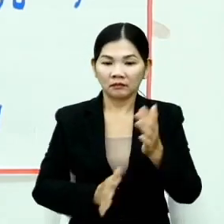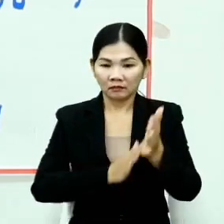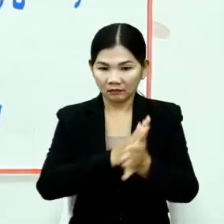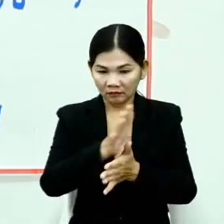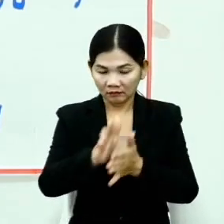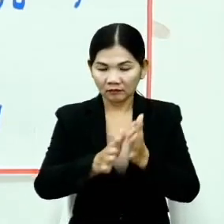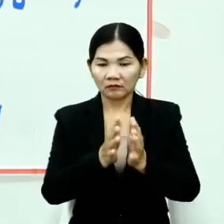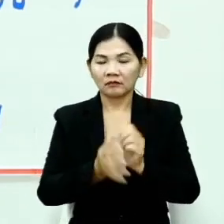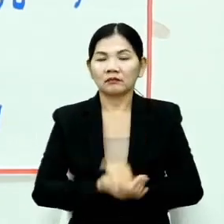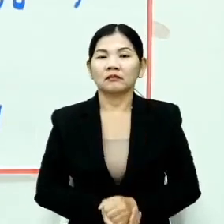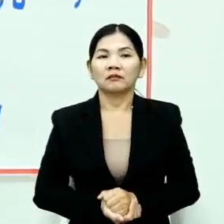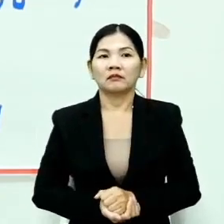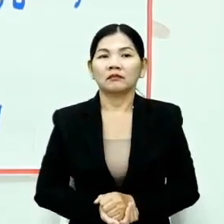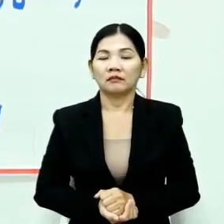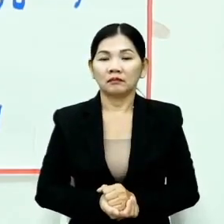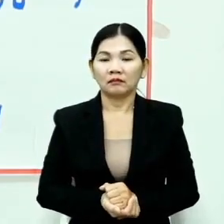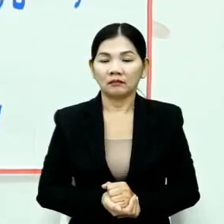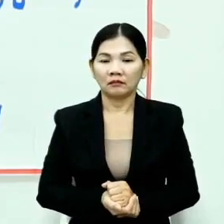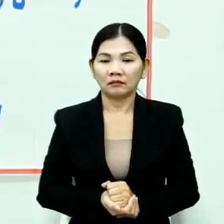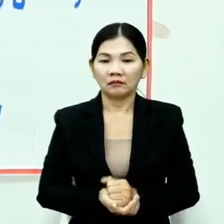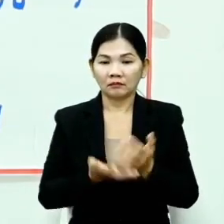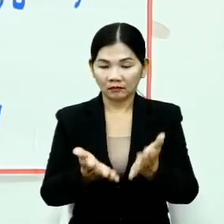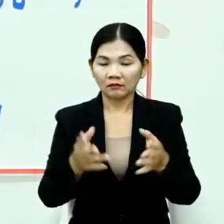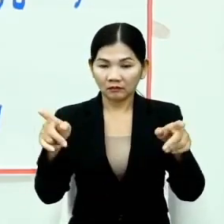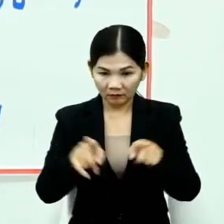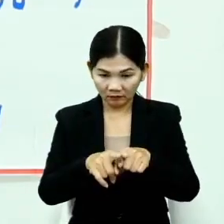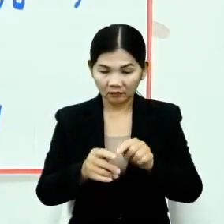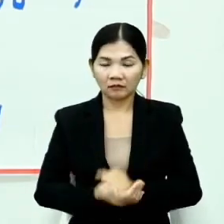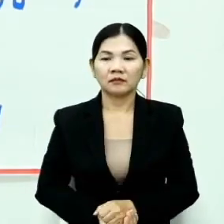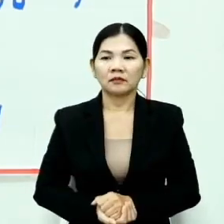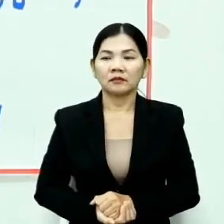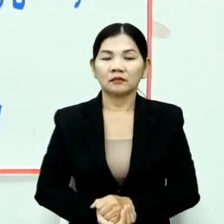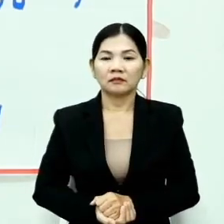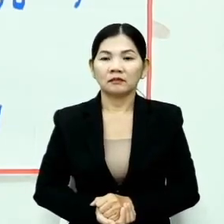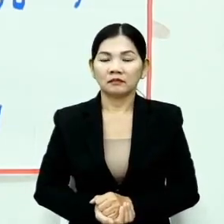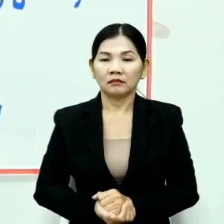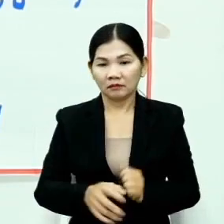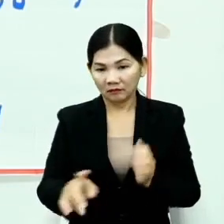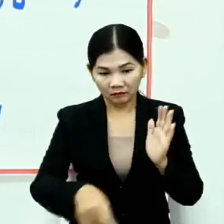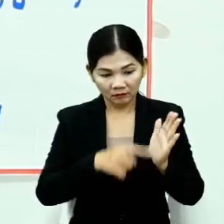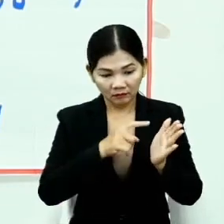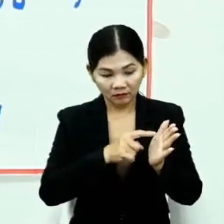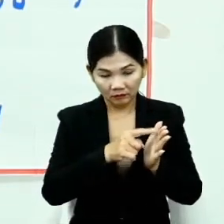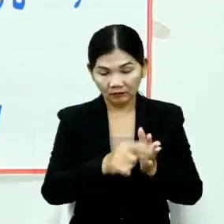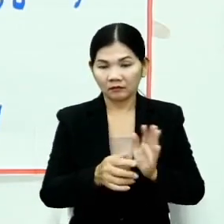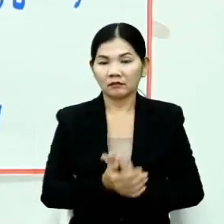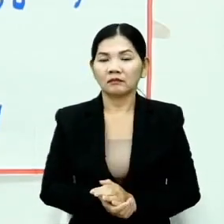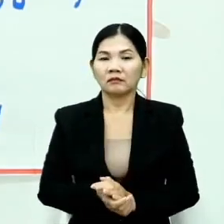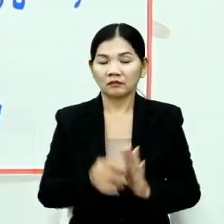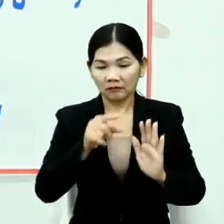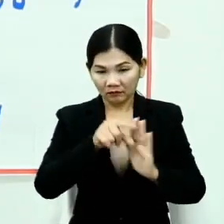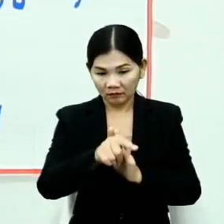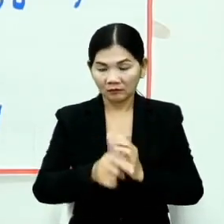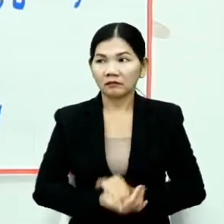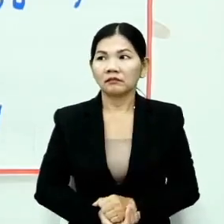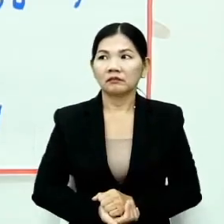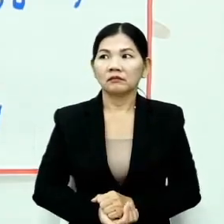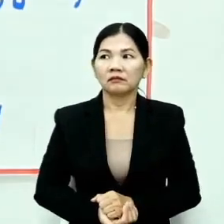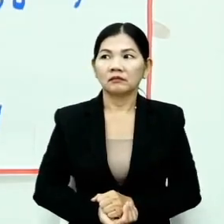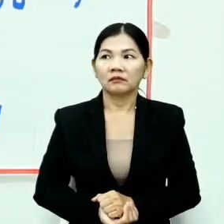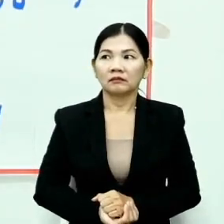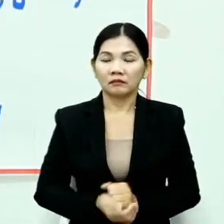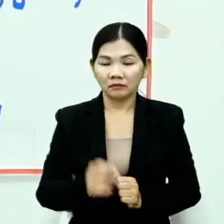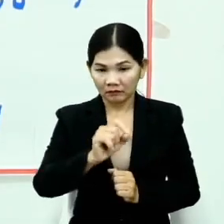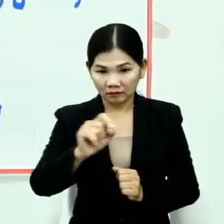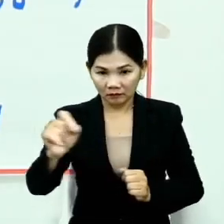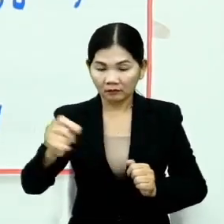អានអត្ថបទជាមួយអ្នកគ្រូទាំងអស់គ្នាដែលកូនយកចង្អុលដៃដាក់ឲ្យចំចំណងជើងឡើងវិញគឺអ្នកគ្រូស